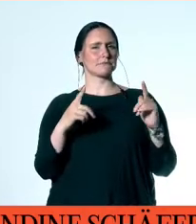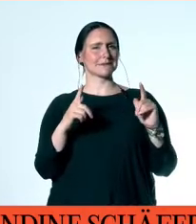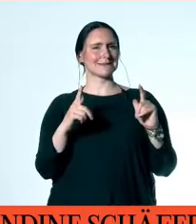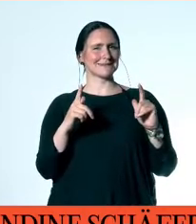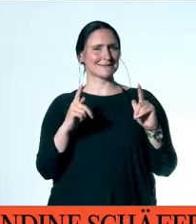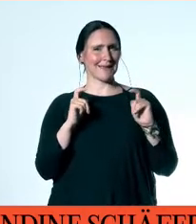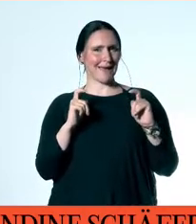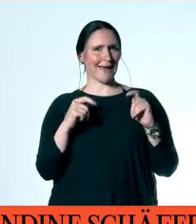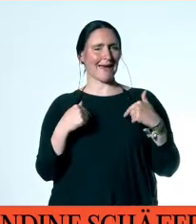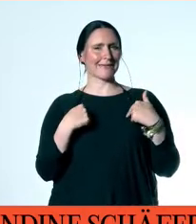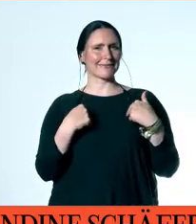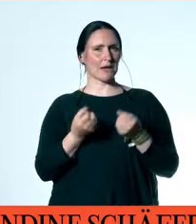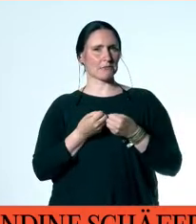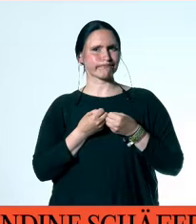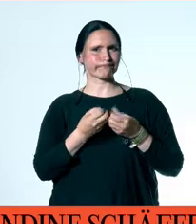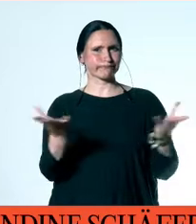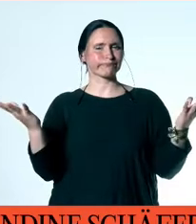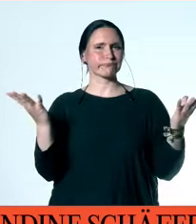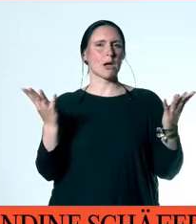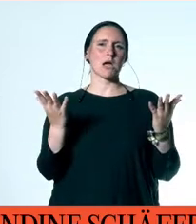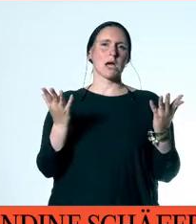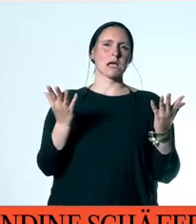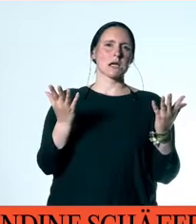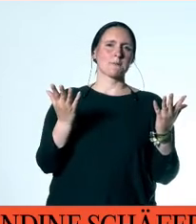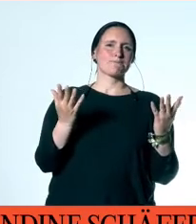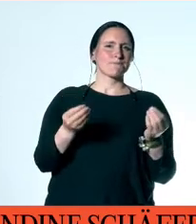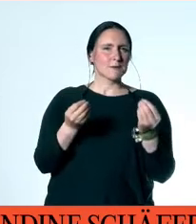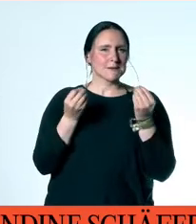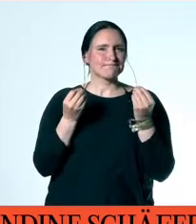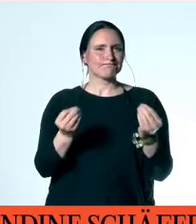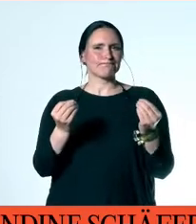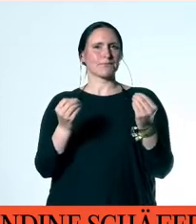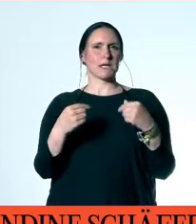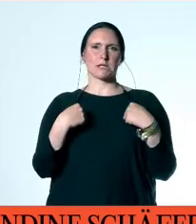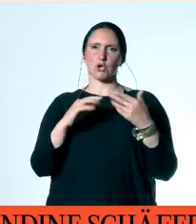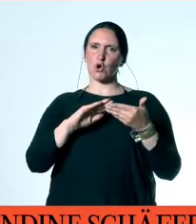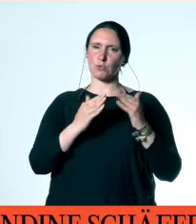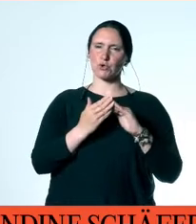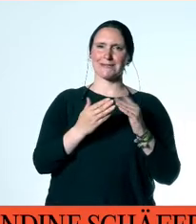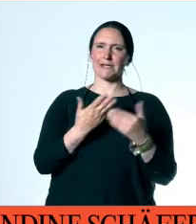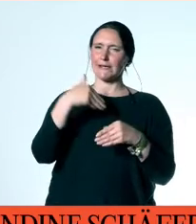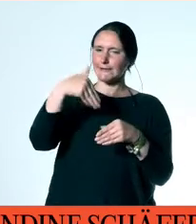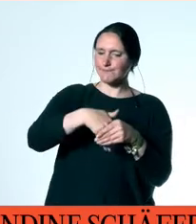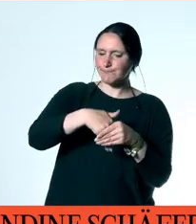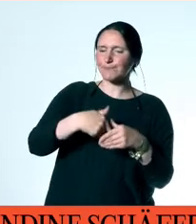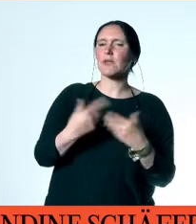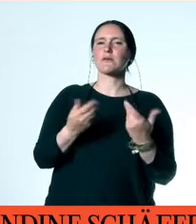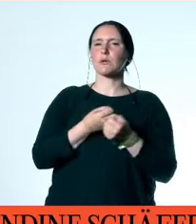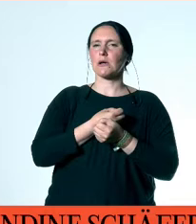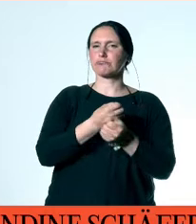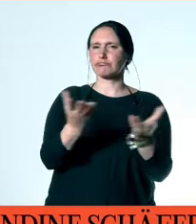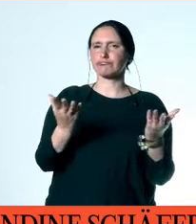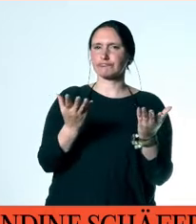how we can be more intentional about what we share with uns, die Frage zu stellen und zu beantworten, wie können wir